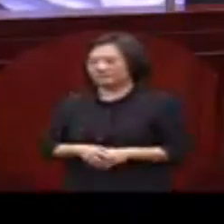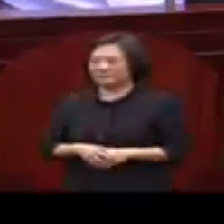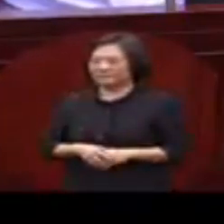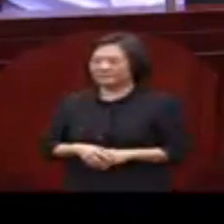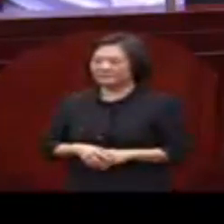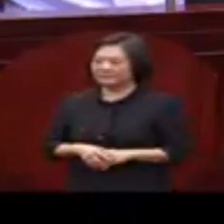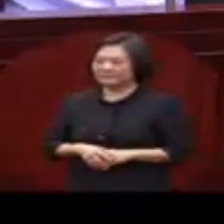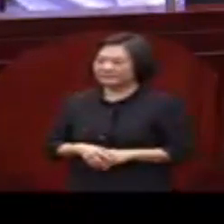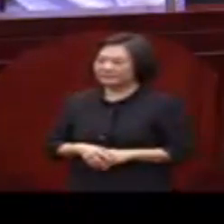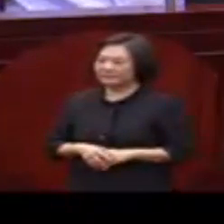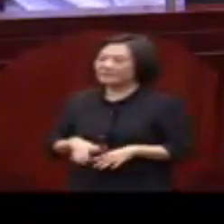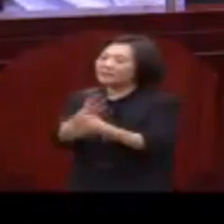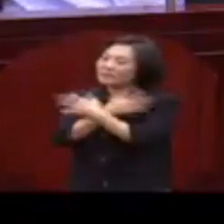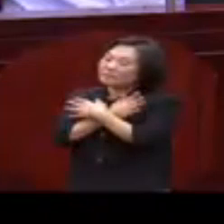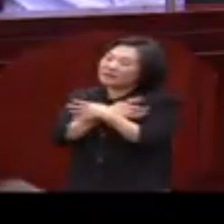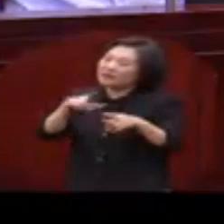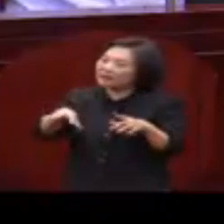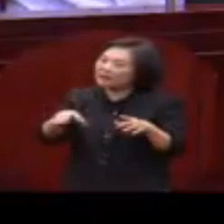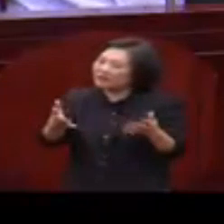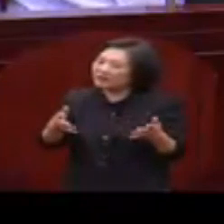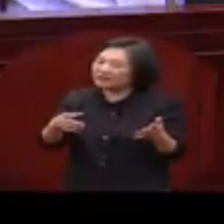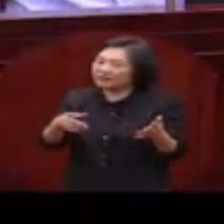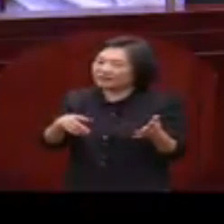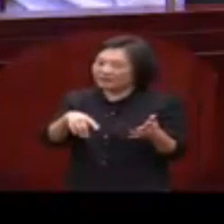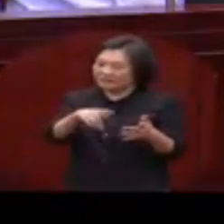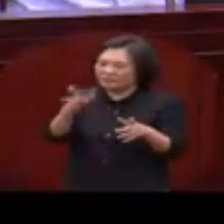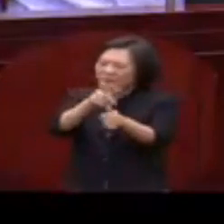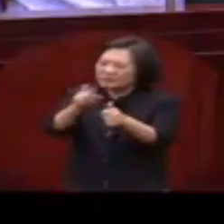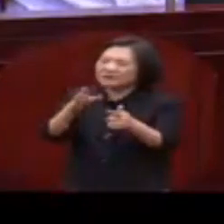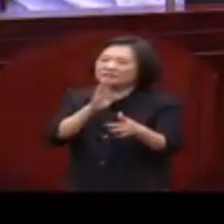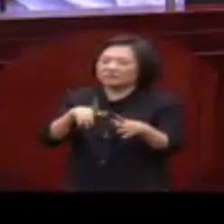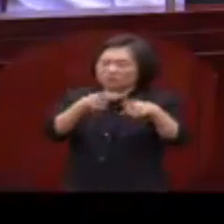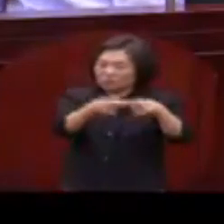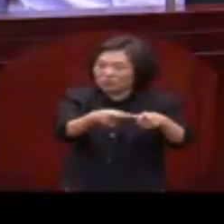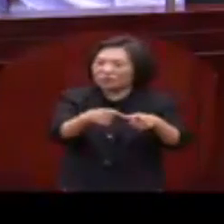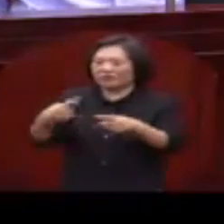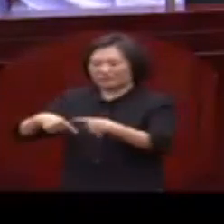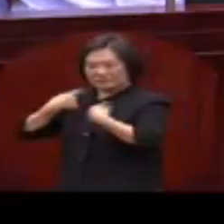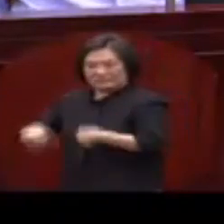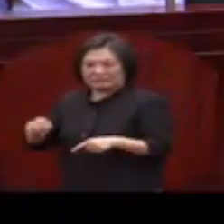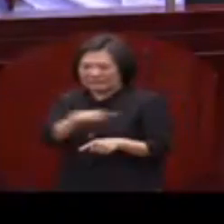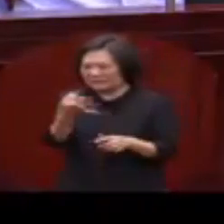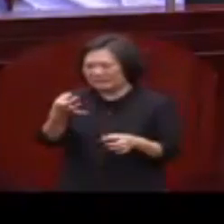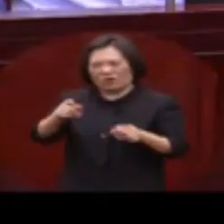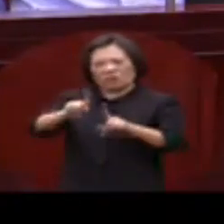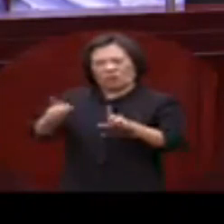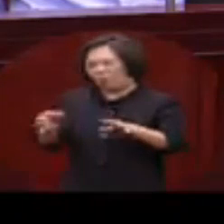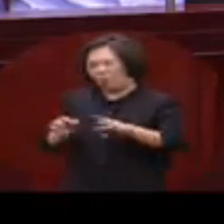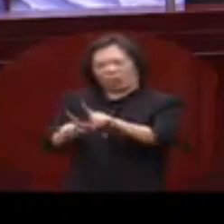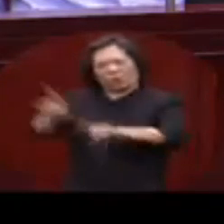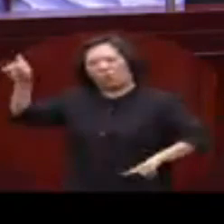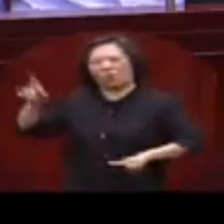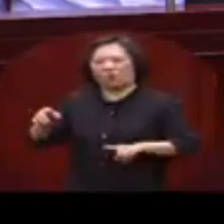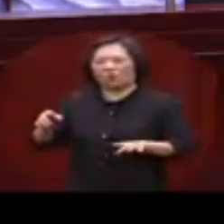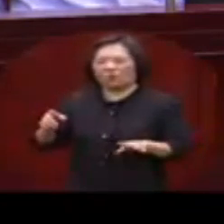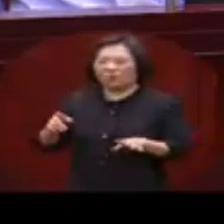哦。其实幼稚园最大的问题是公幼跟私幼价格差太多了，并不是说那个家长对那